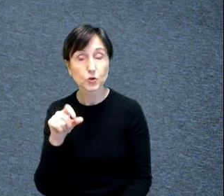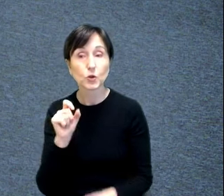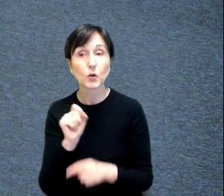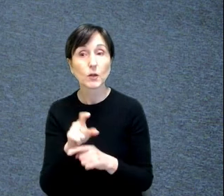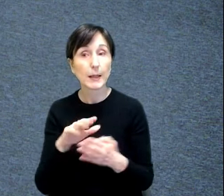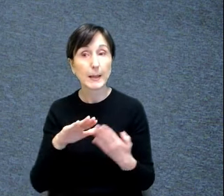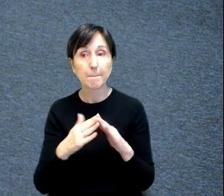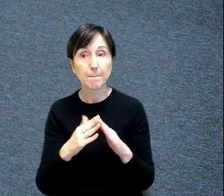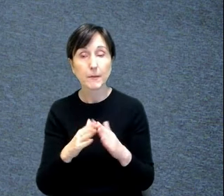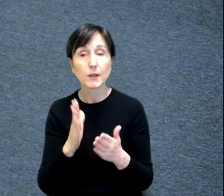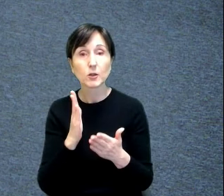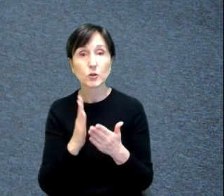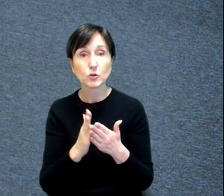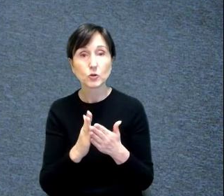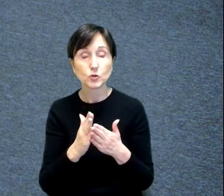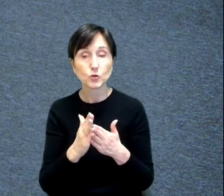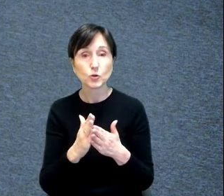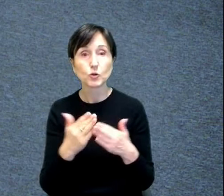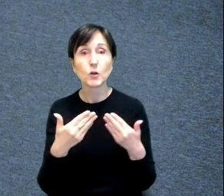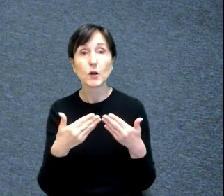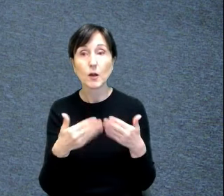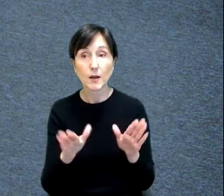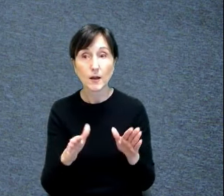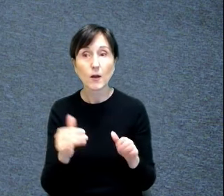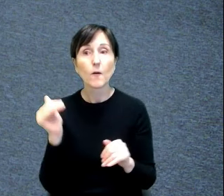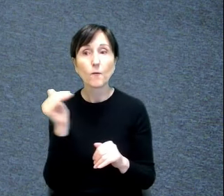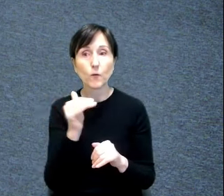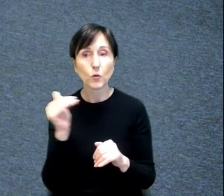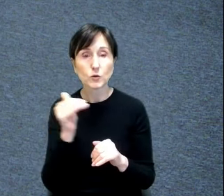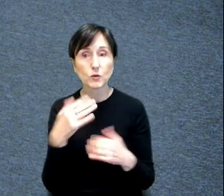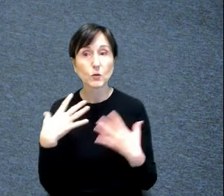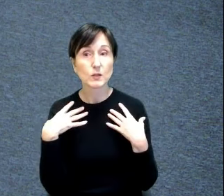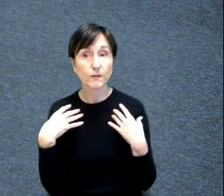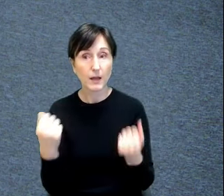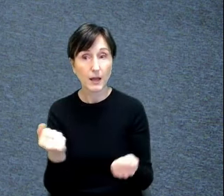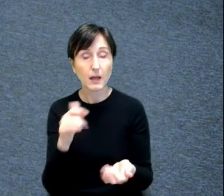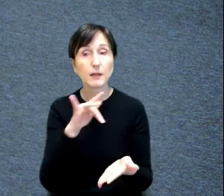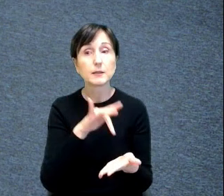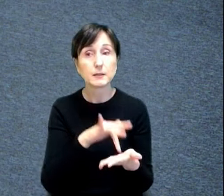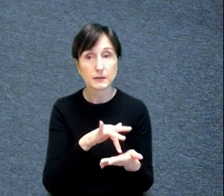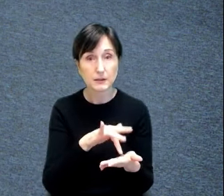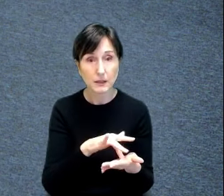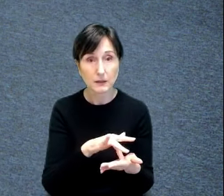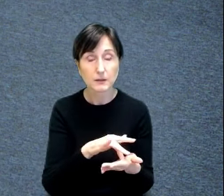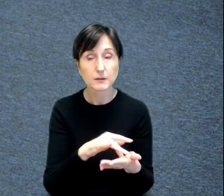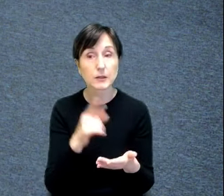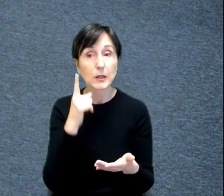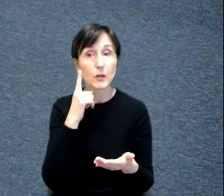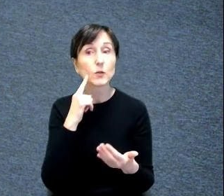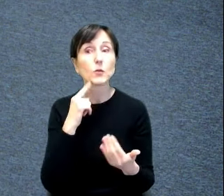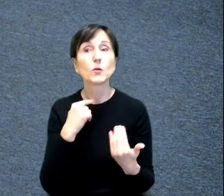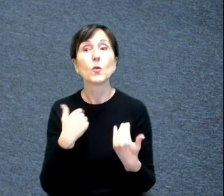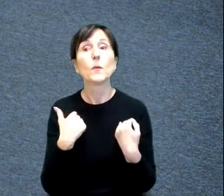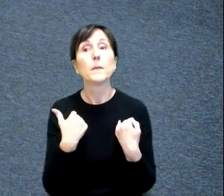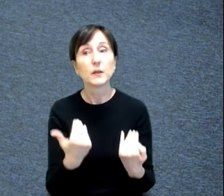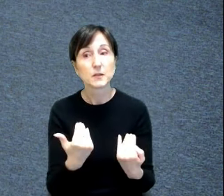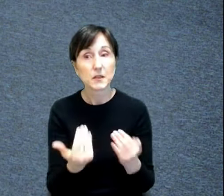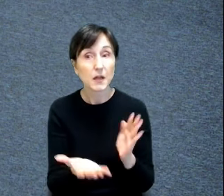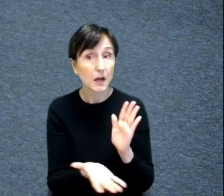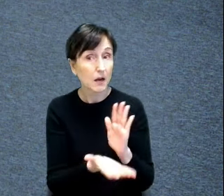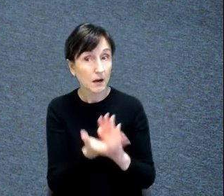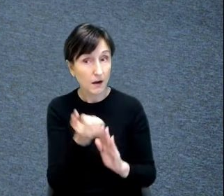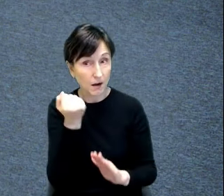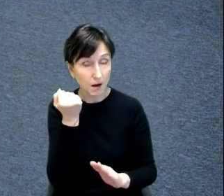steigiamas funkcinis sveikatos centras ir ir šio jaų noriu pasveikint kad jūs jau ir apdovanojimą gavote sveikatos